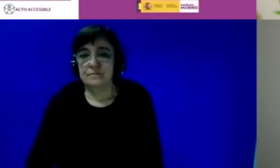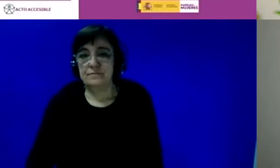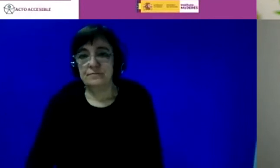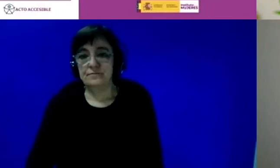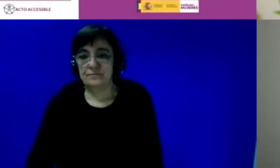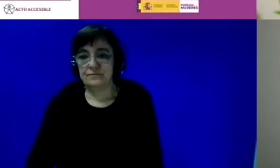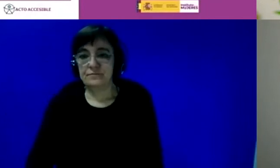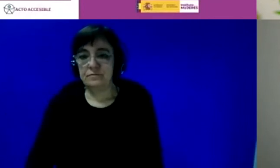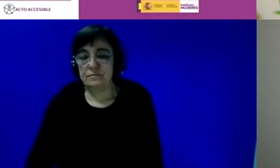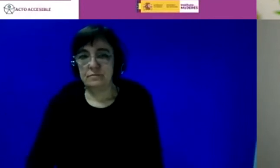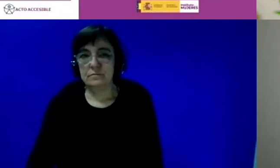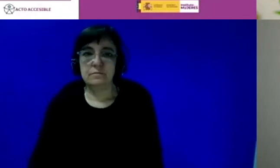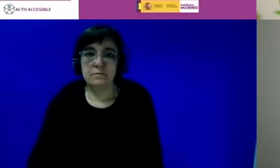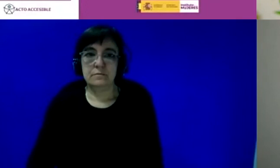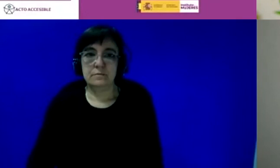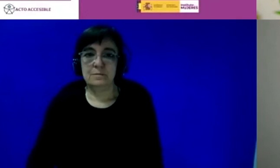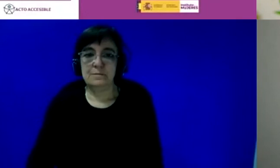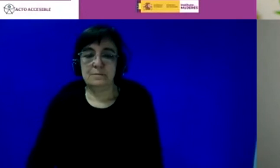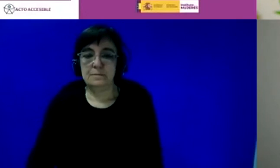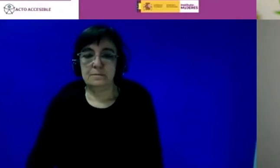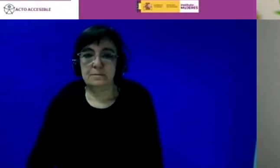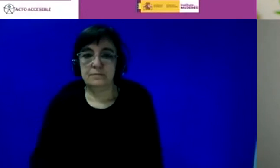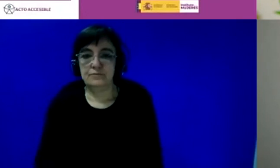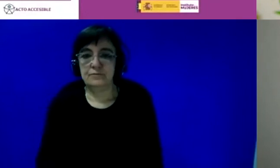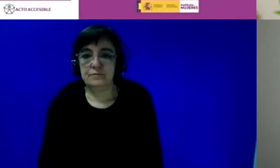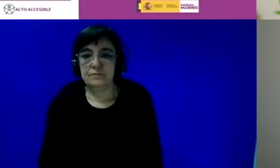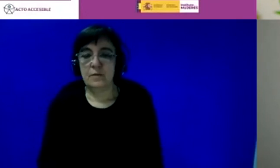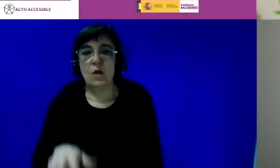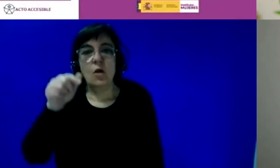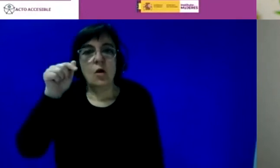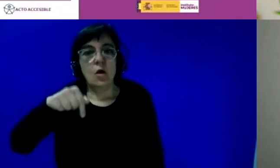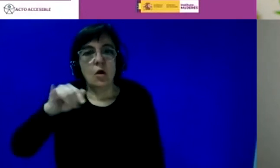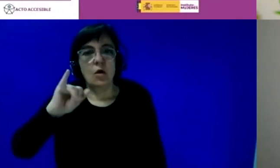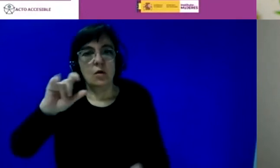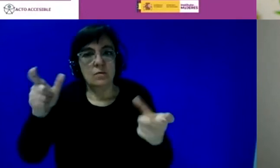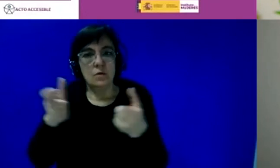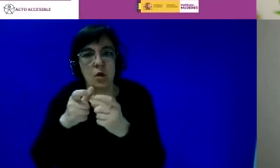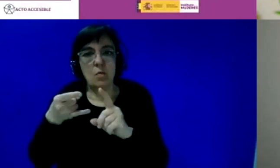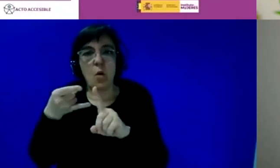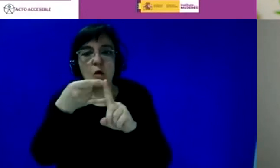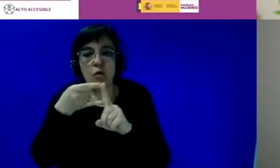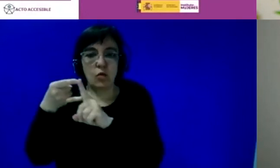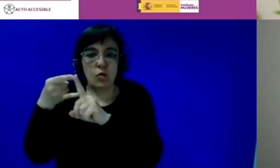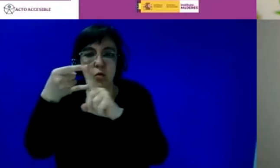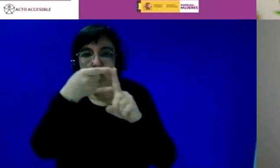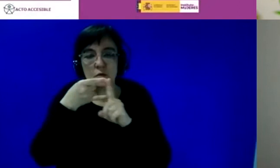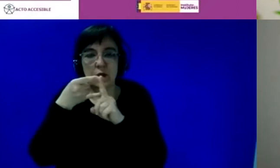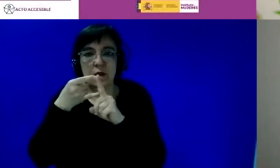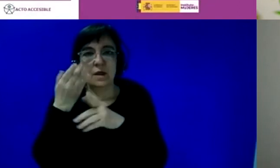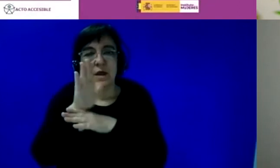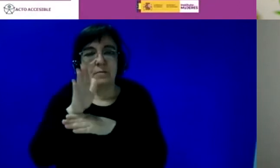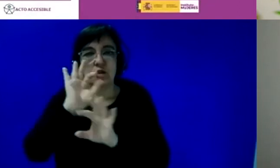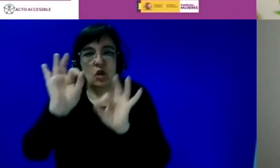зіштовхуються. Today we have had a Zoom meeting already with the representatives of our member organizations in all regions